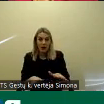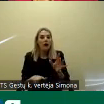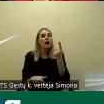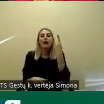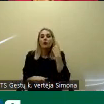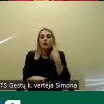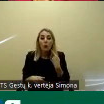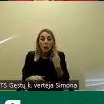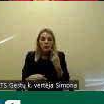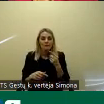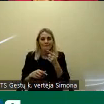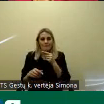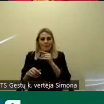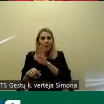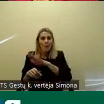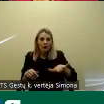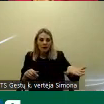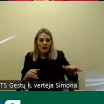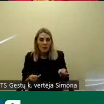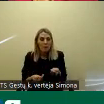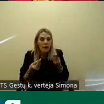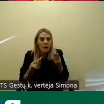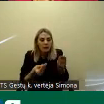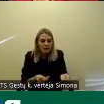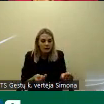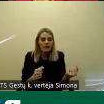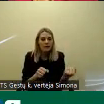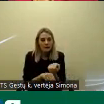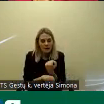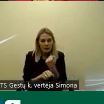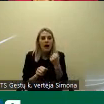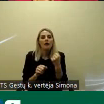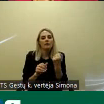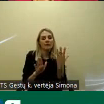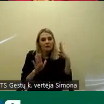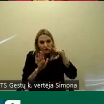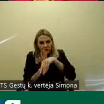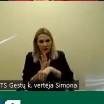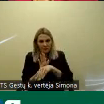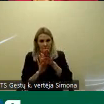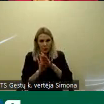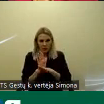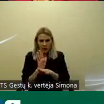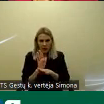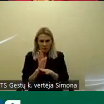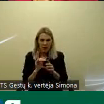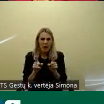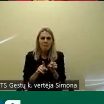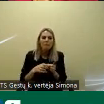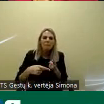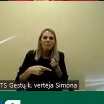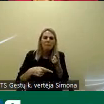pateikti mokiniam, atsigultų tiesiog pačiuose programuose, nebūtų jokių atskirų priedų, o